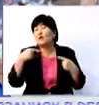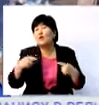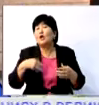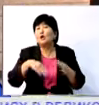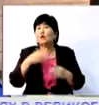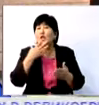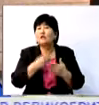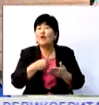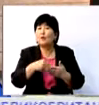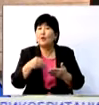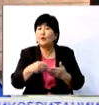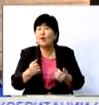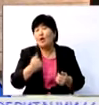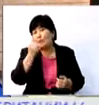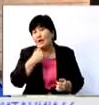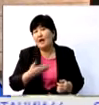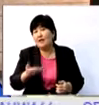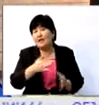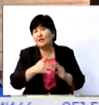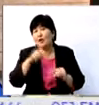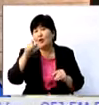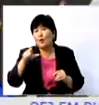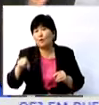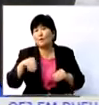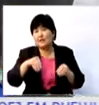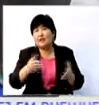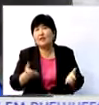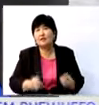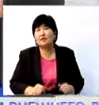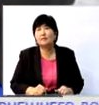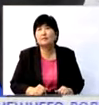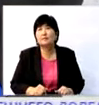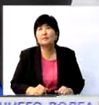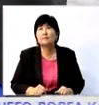свои продукты покупать. Благодарим наших сельхозпроизводителей.